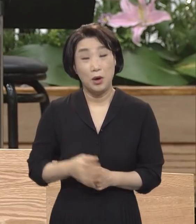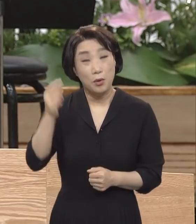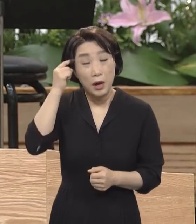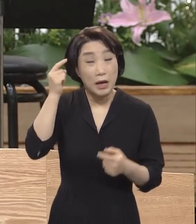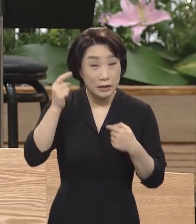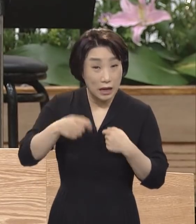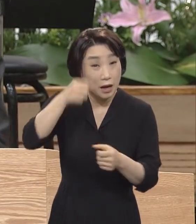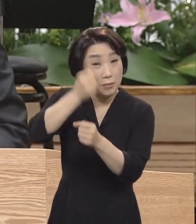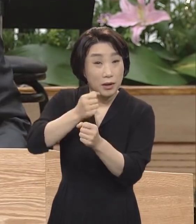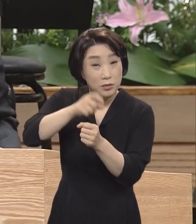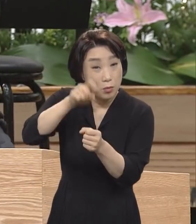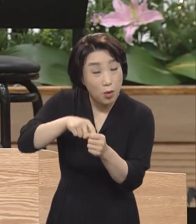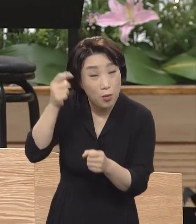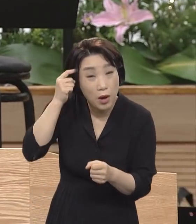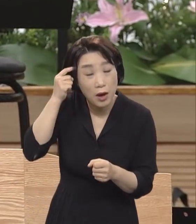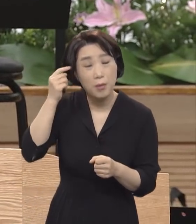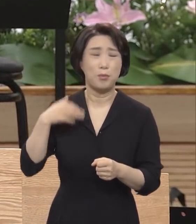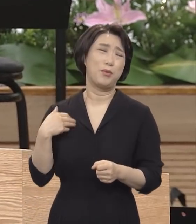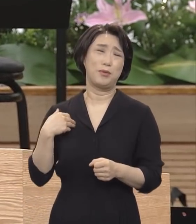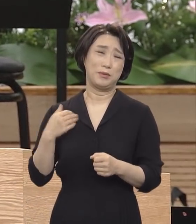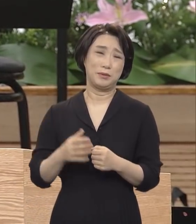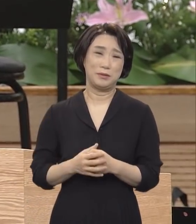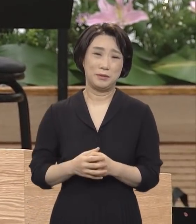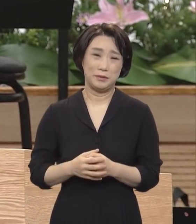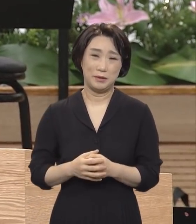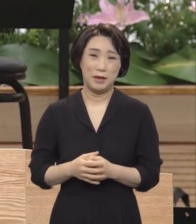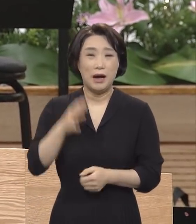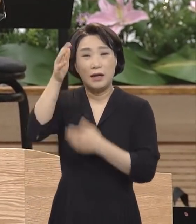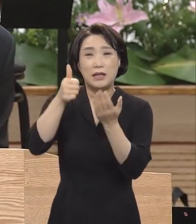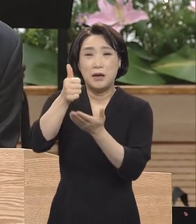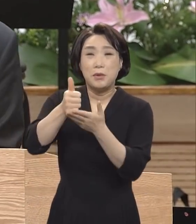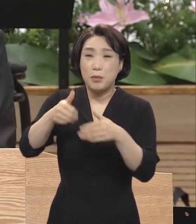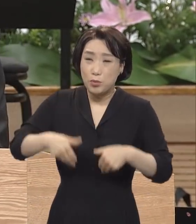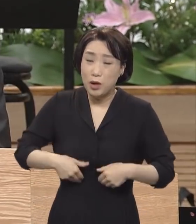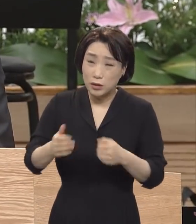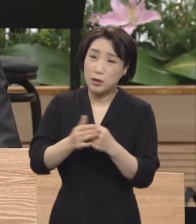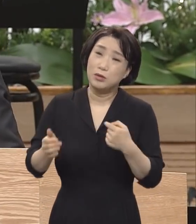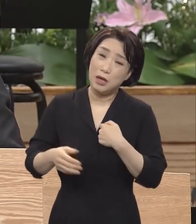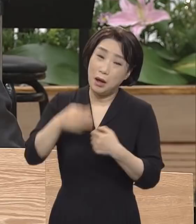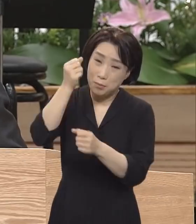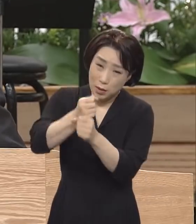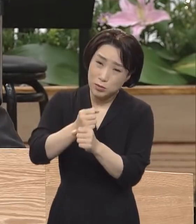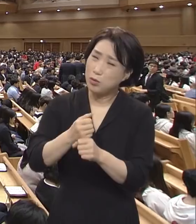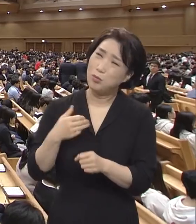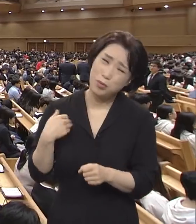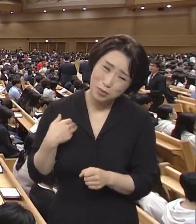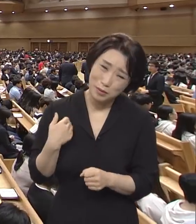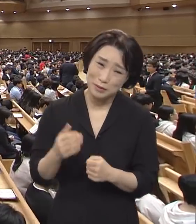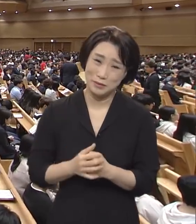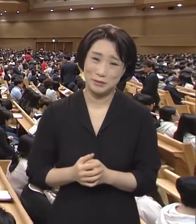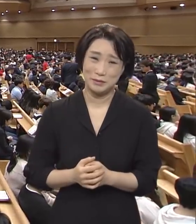창조했나를 모르는 하나님이 필요해서 창조한 것을 모르는